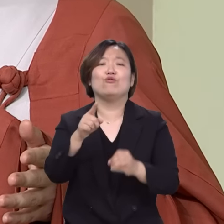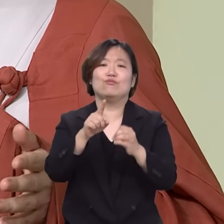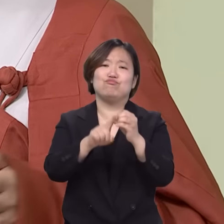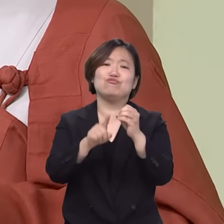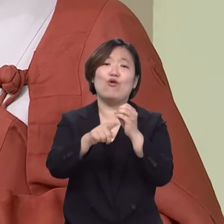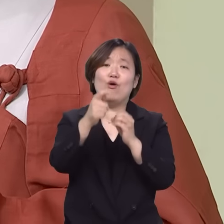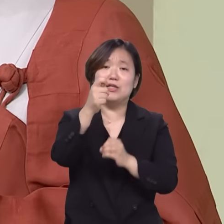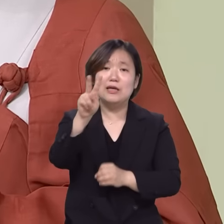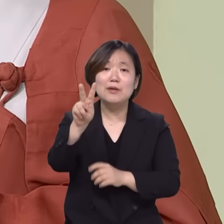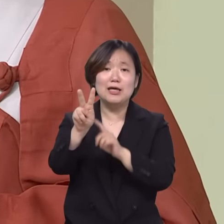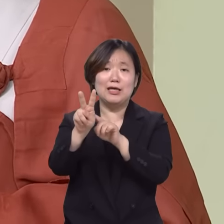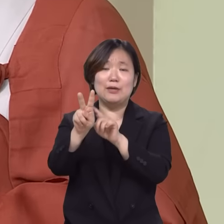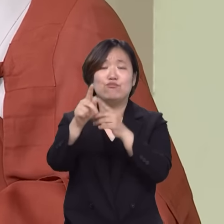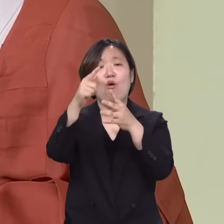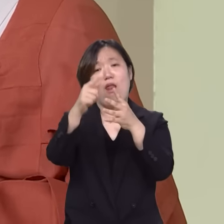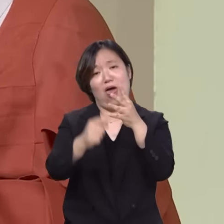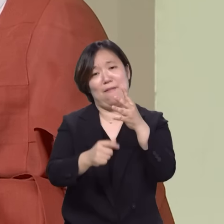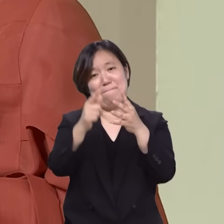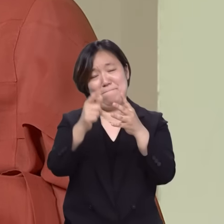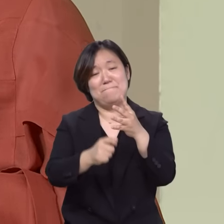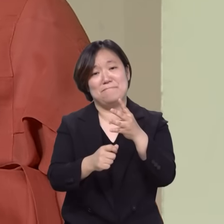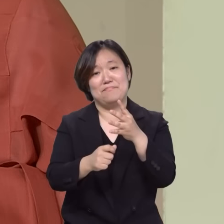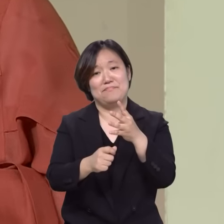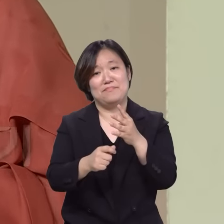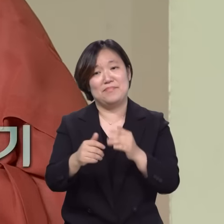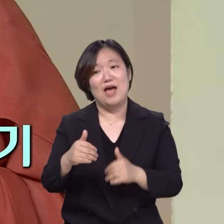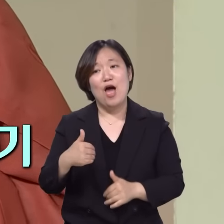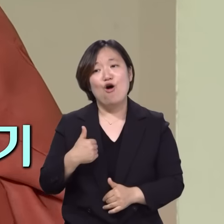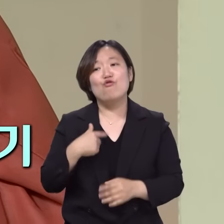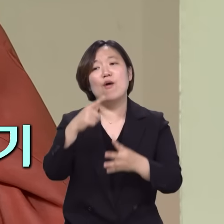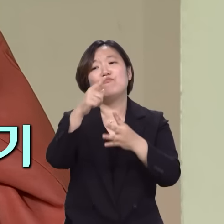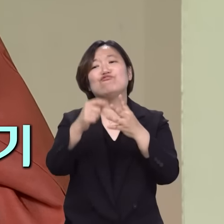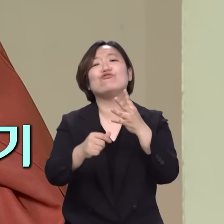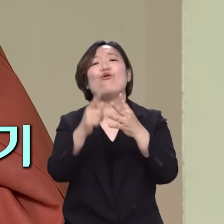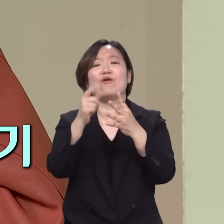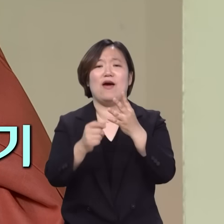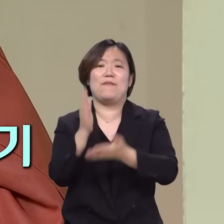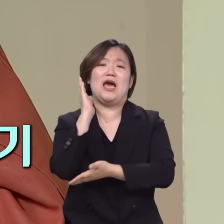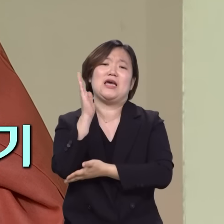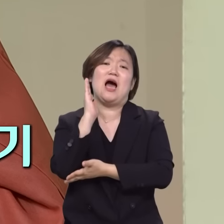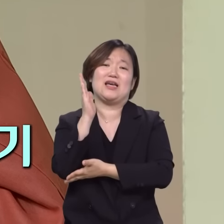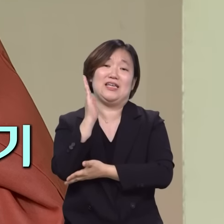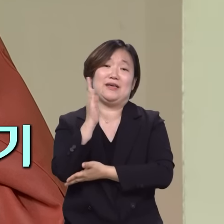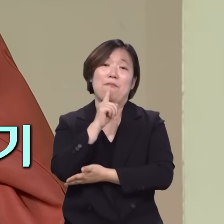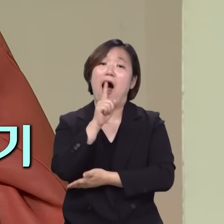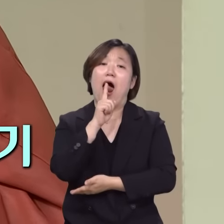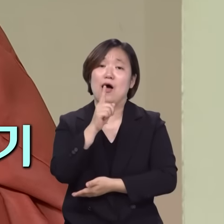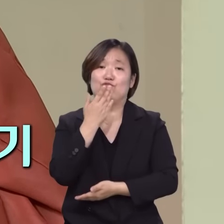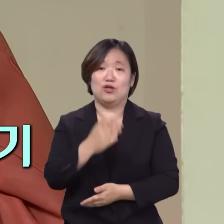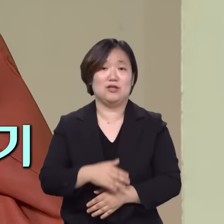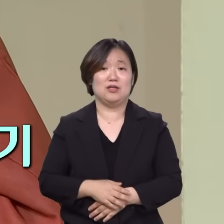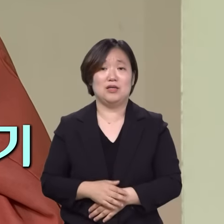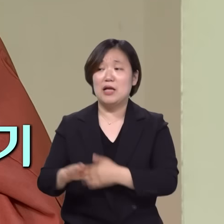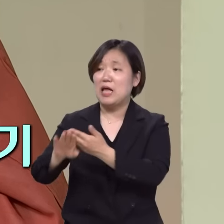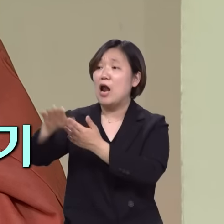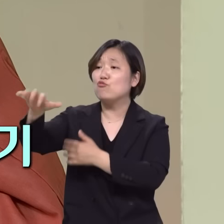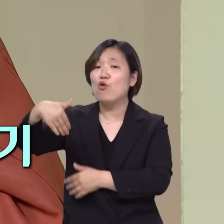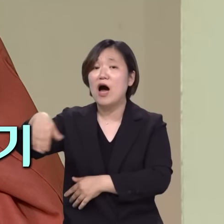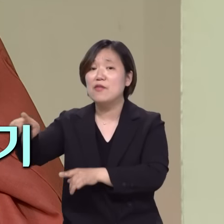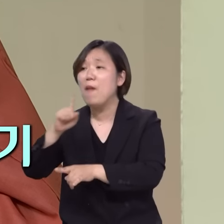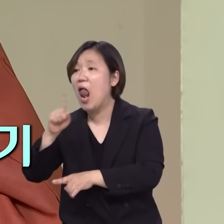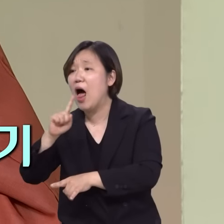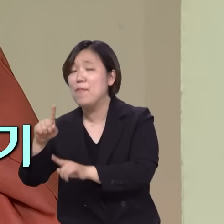그래도 이렇게 소중한 나 무한 행보 소나무에서 이렇게 할 수 있는 얘기지 딴 사람들은 이런 말 들어도